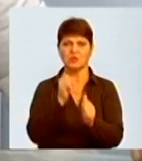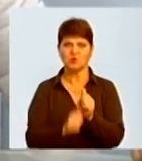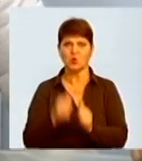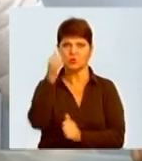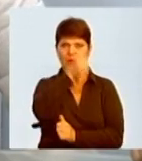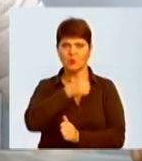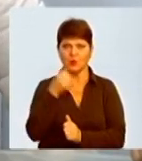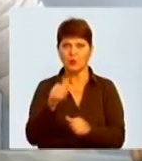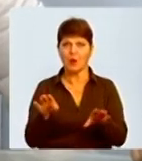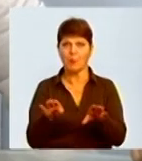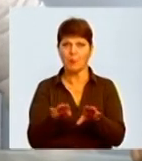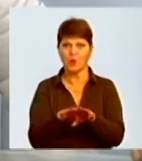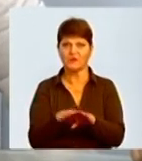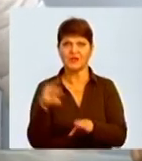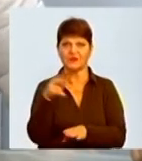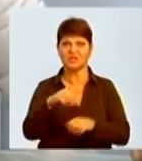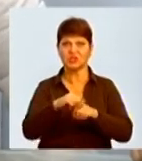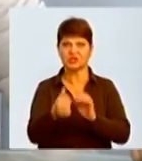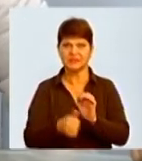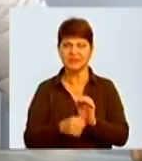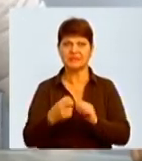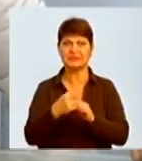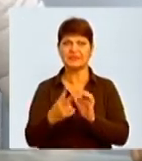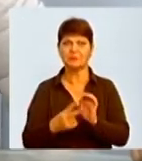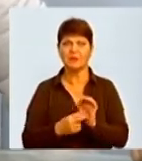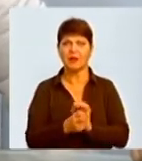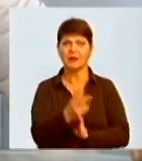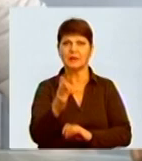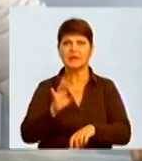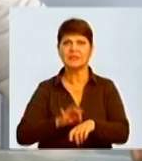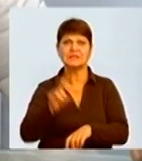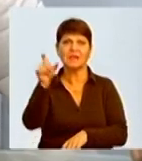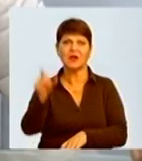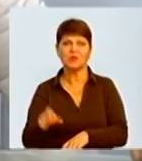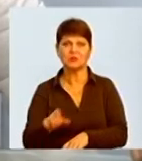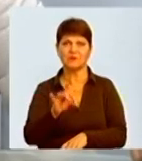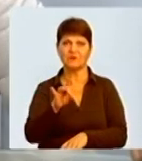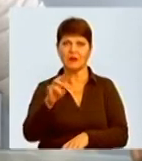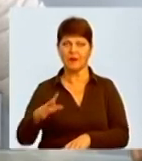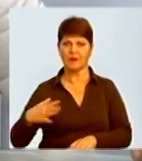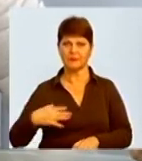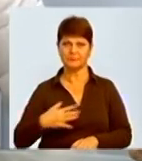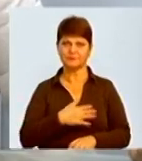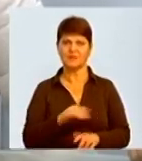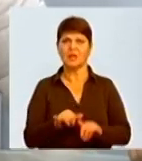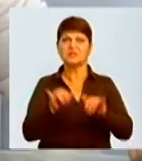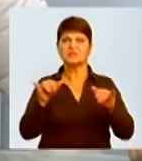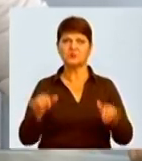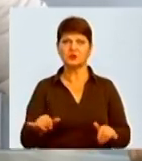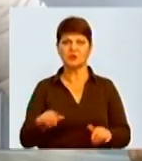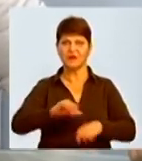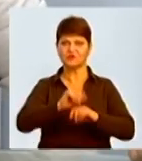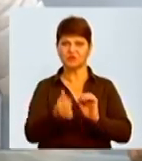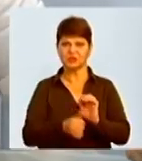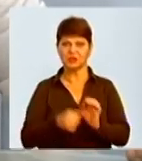порівняти 2016-2017 рік, кількість захворівших хворих на рак молочної залози збільшується. Якщо в 2016